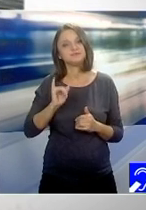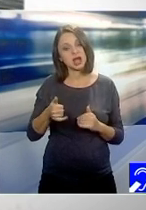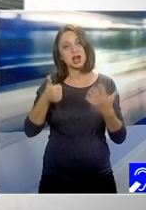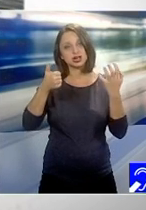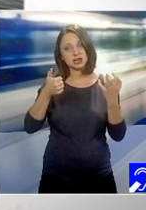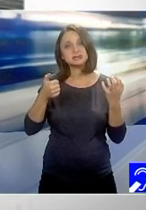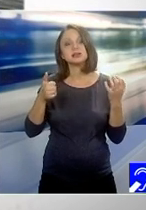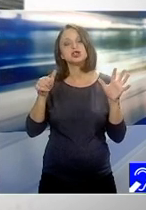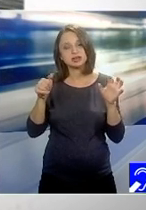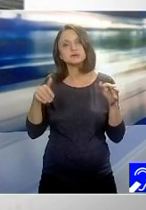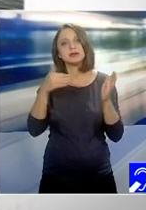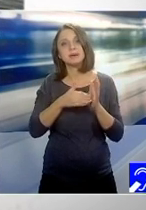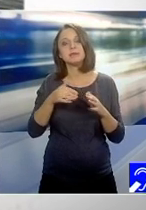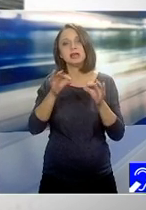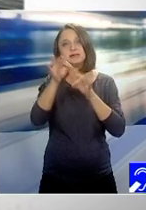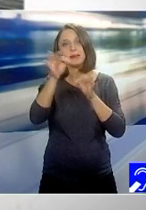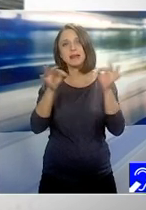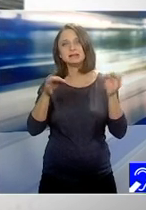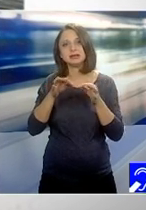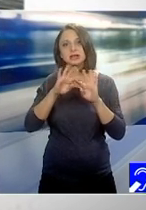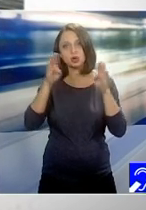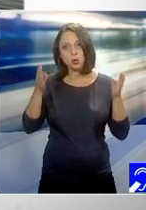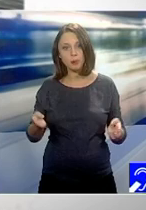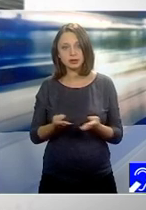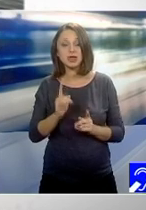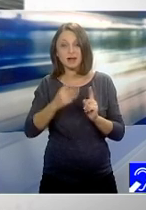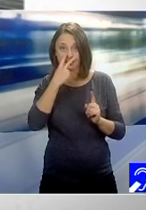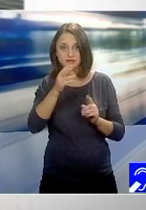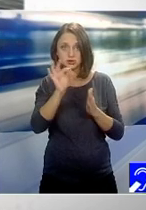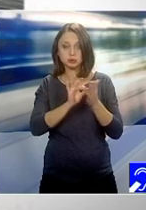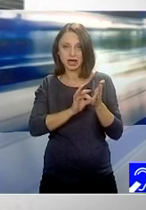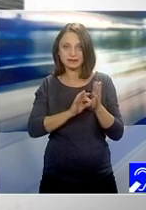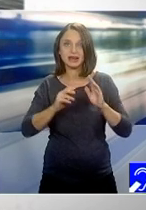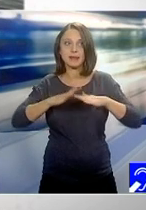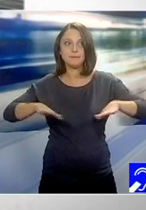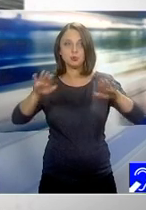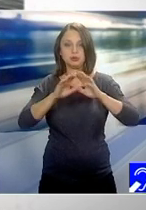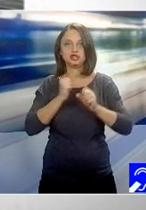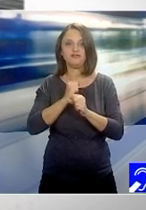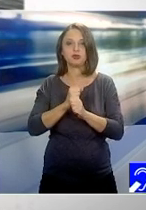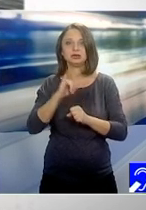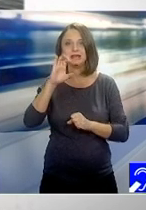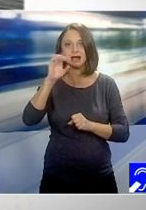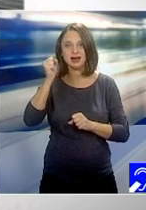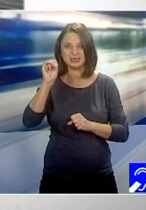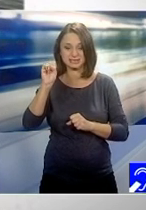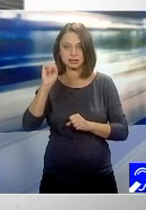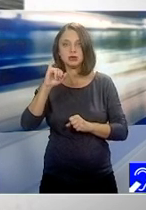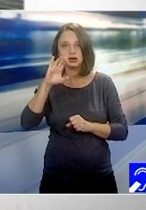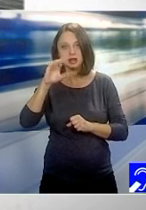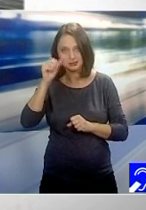metri cupteați ilegal. Dar dacă ați văzut datele făcute publice de către ICAS, Institutul de Cercetări și Amenajări